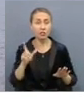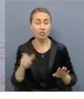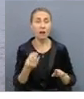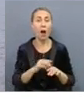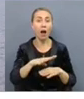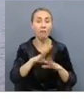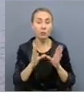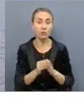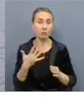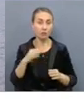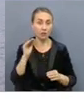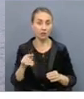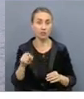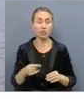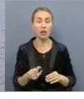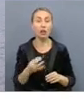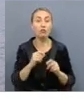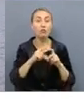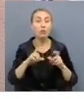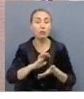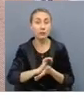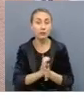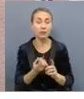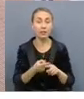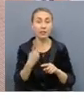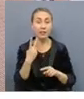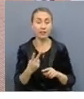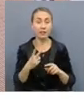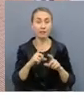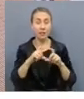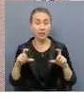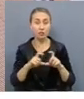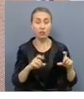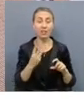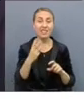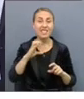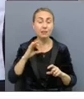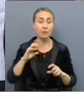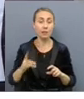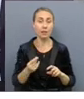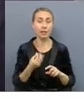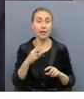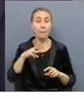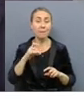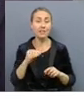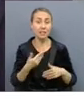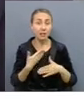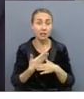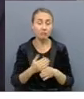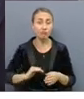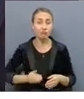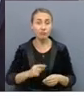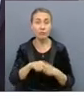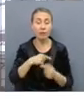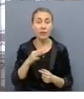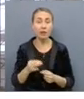А это, в свою очередь, влияет на плотность школ. Их в селе всего две, дети обучаются в три смены. Меценат Сайра Матайбаева предложила свою